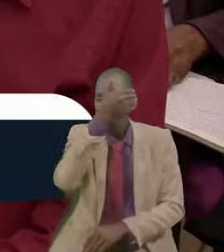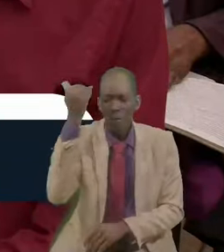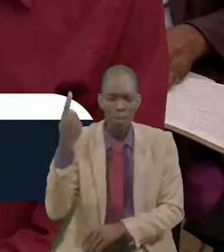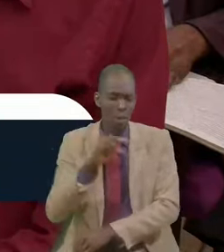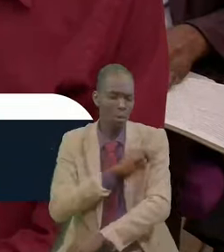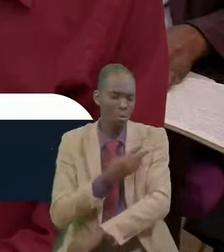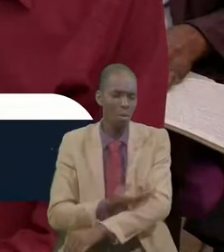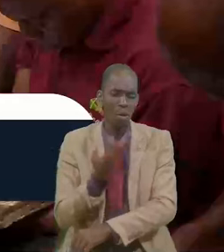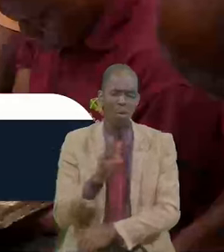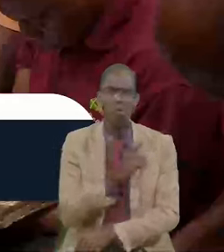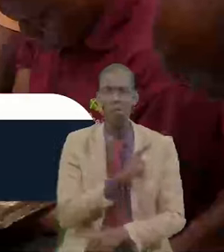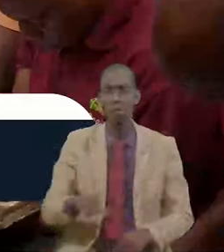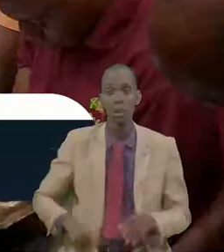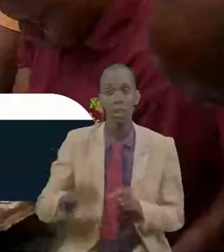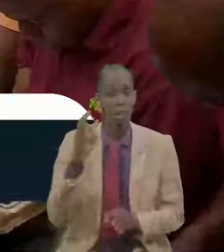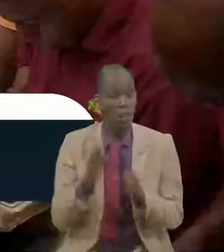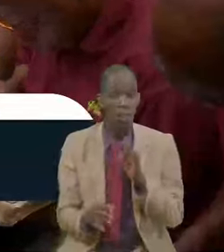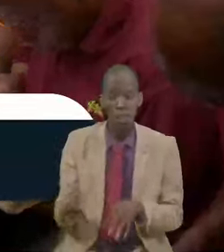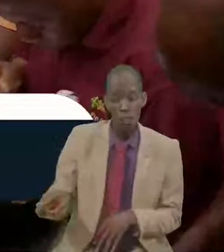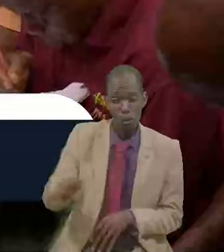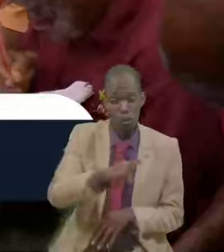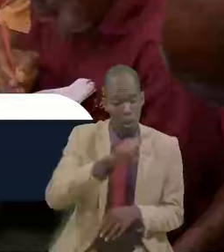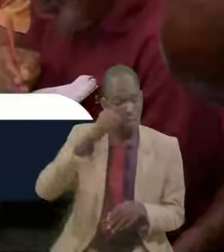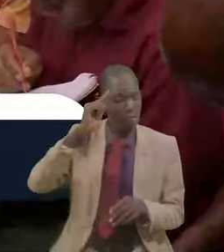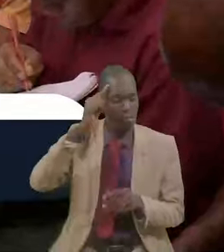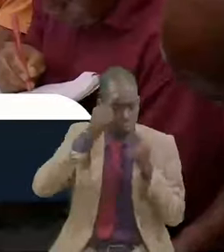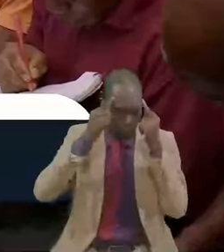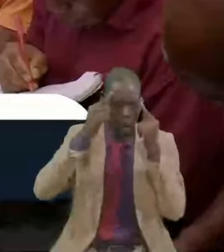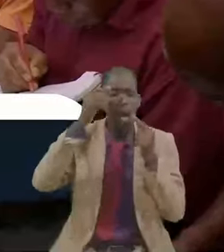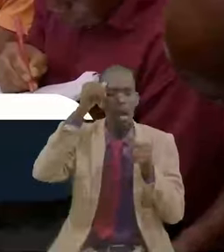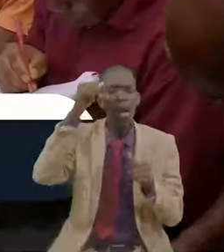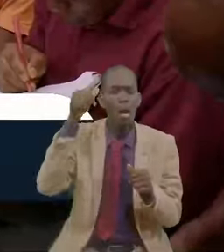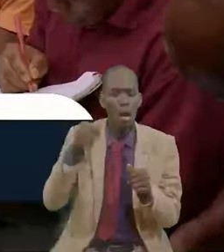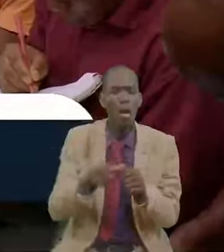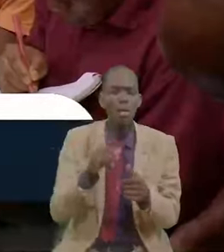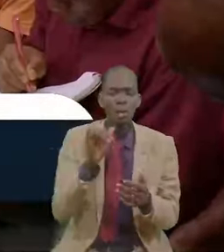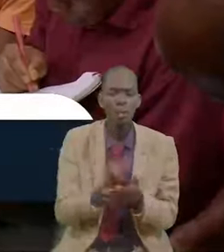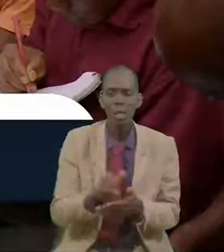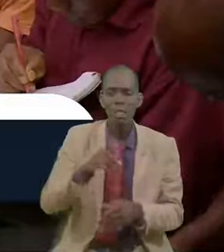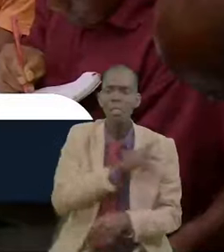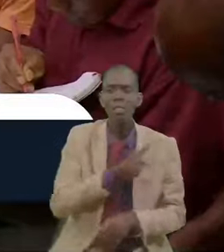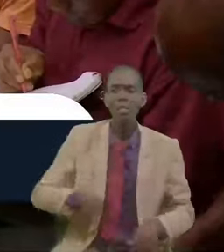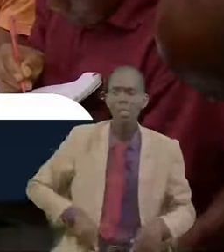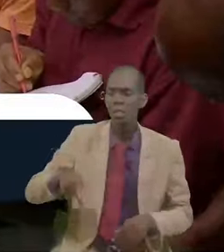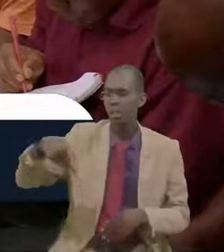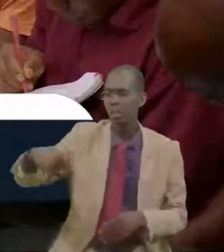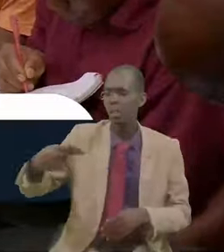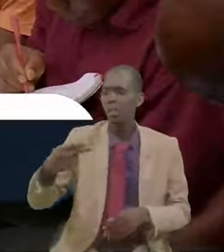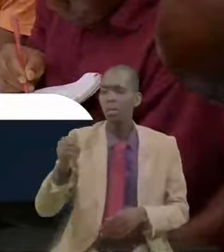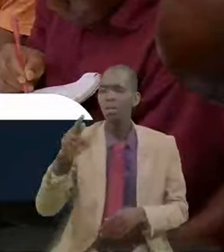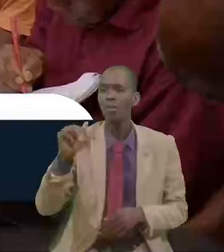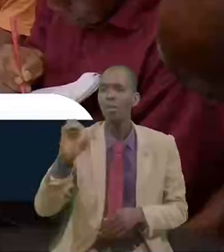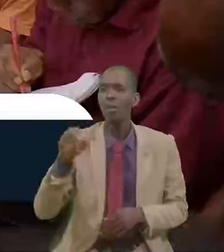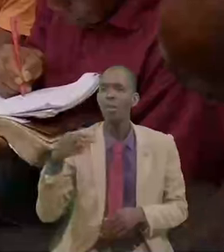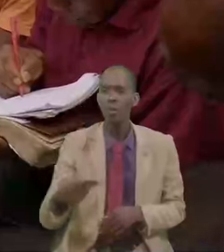Seigneur. Et s'ils étaient en mesure de bien penser, ils leur se rappeler que Pharaon et